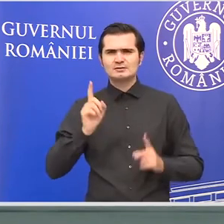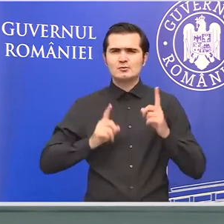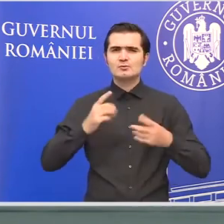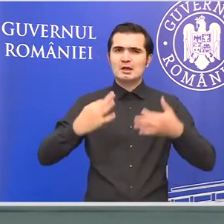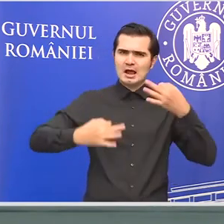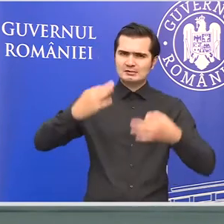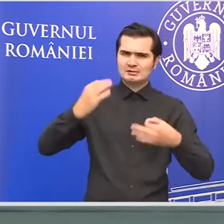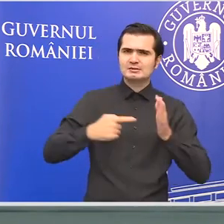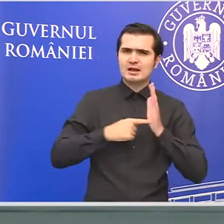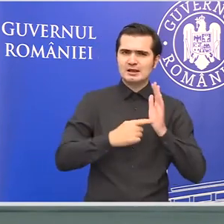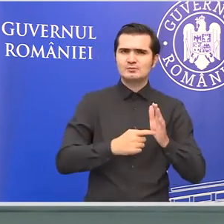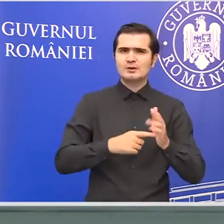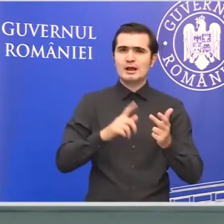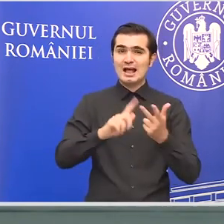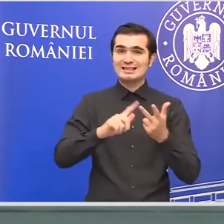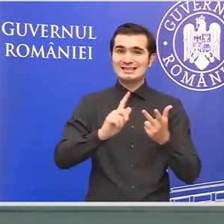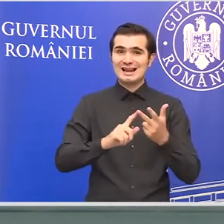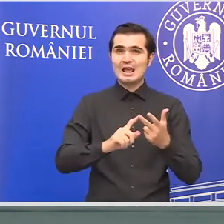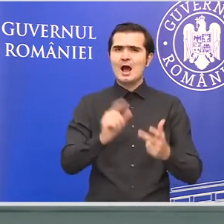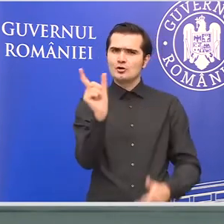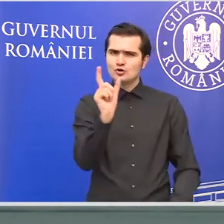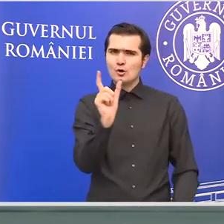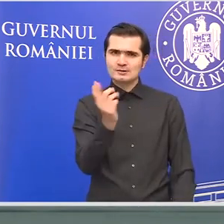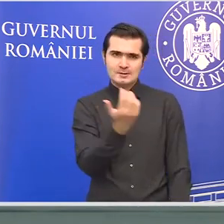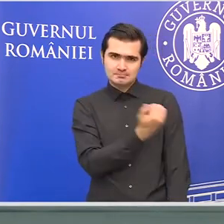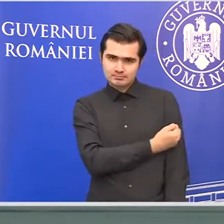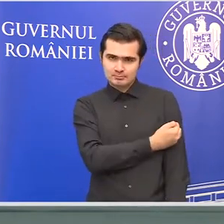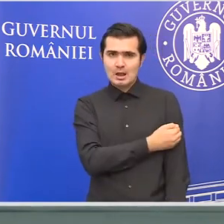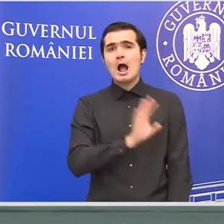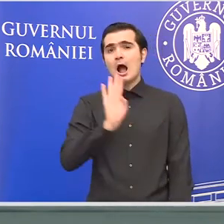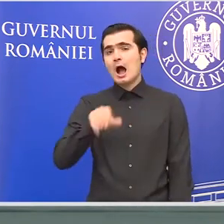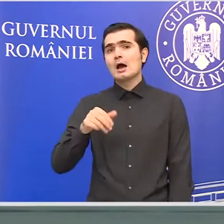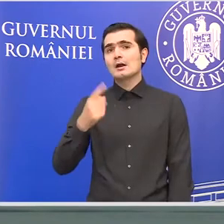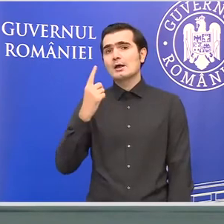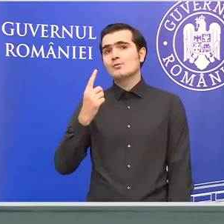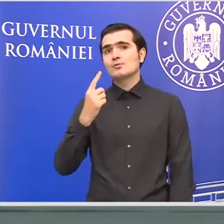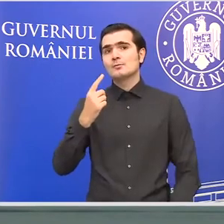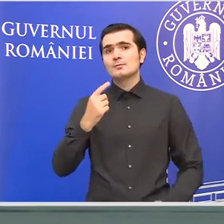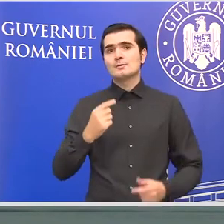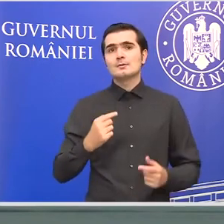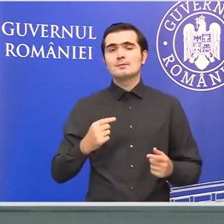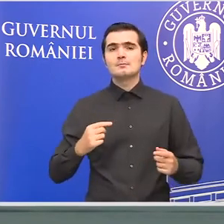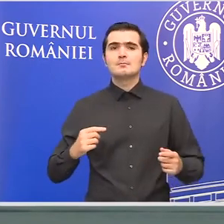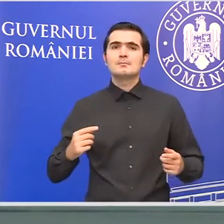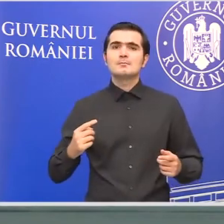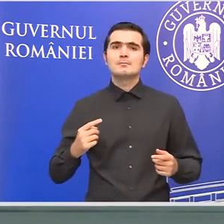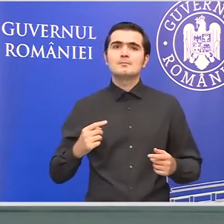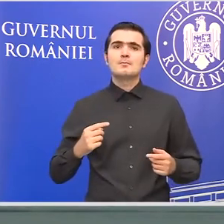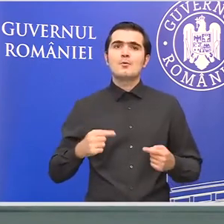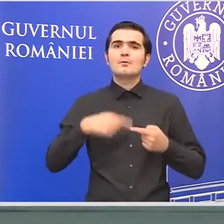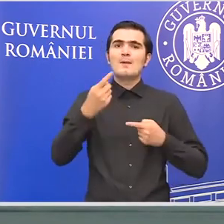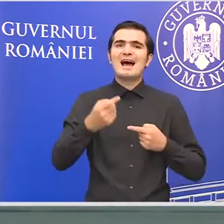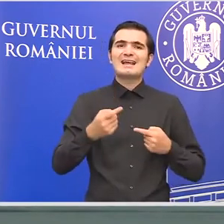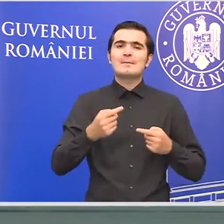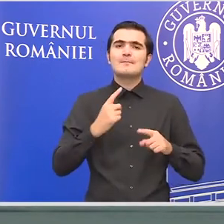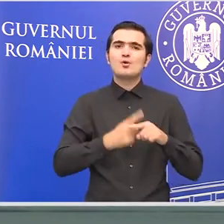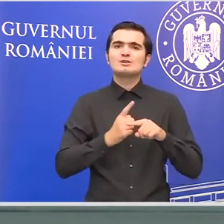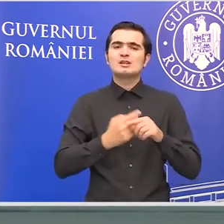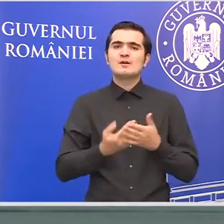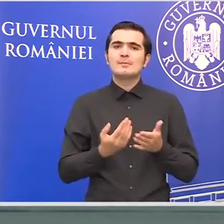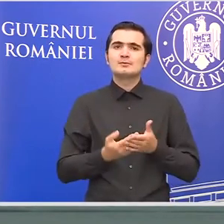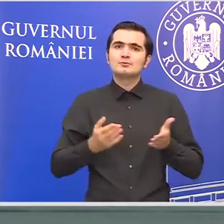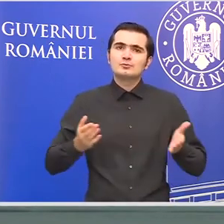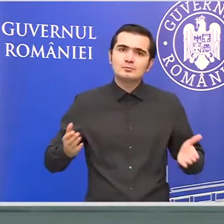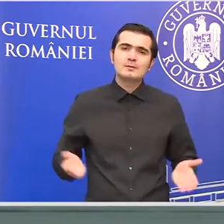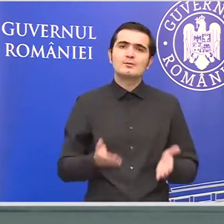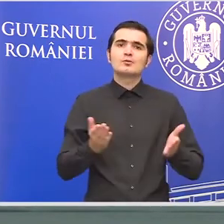că, într-adevăr, cea de-a treia doză are un efect important de boosting al răspunsului imun, de stimularea răspunsului imun. Și de asemenea,